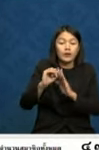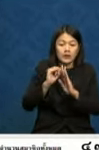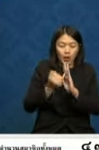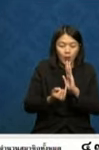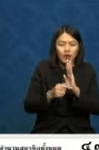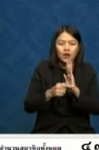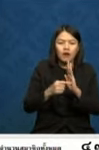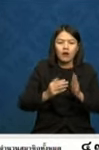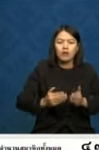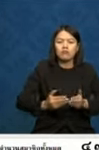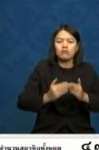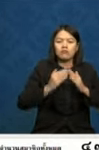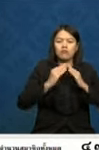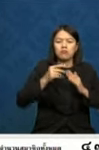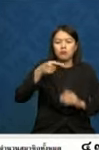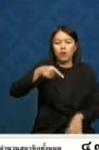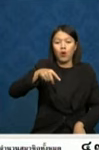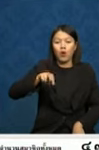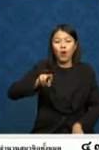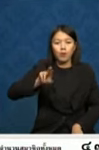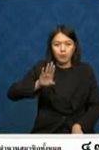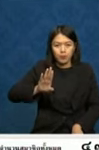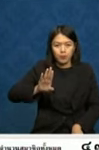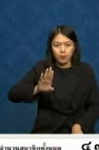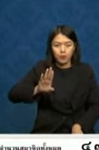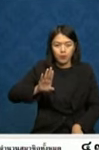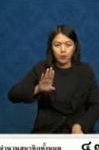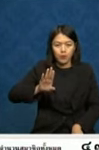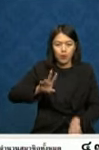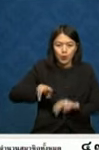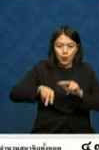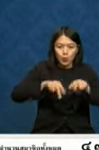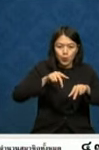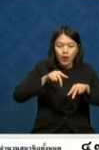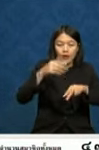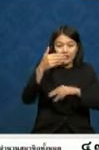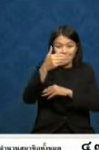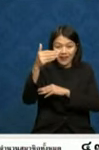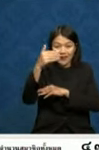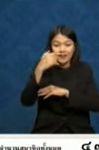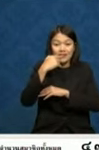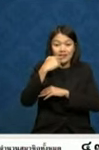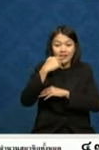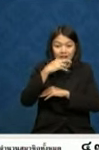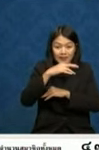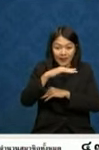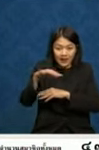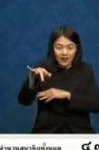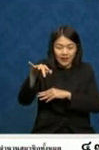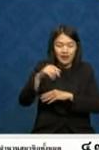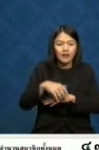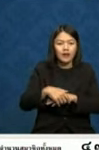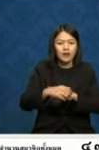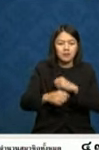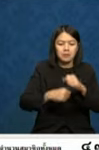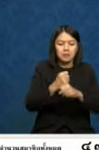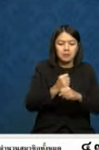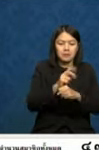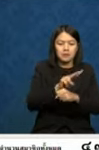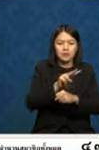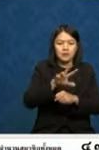ที่ก่อตั้งขึ้นตามพระราชบัญญัติการรักษาผลประโยชน์ทางชาติของชาติทางทะเลนะครับพุทธศักรา